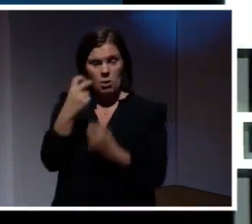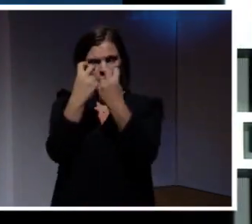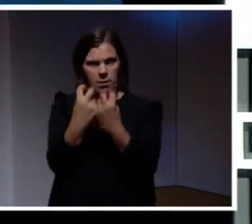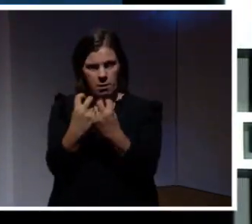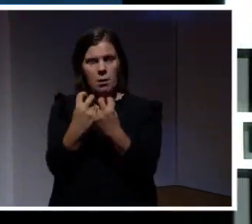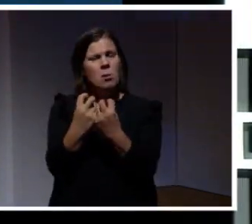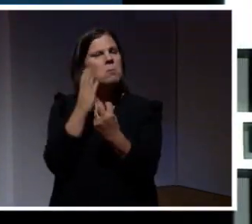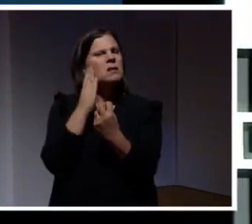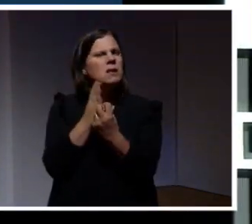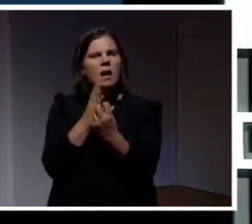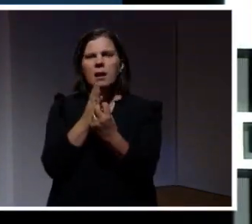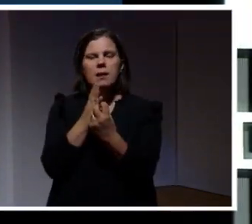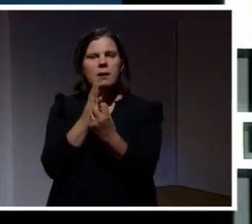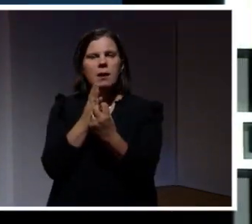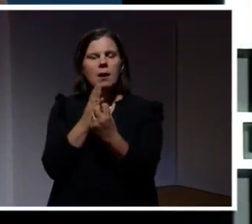om